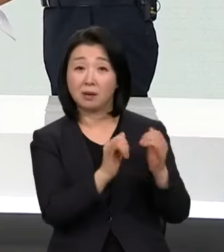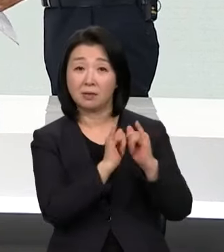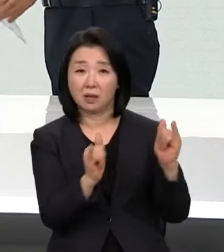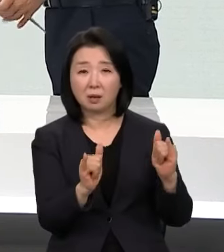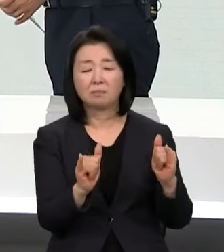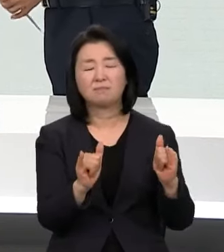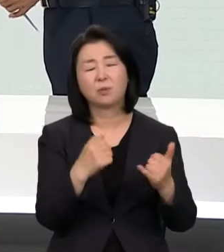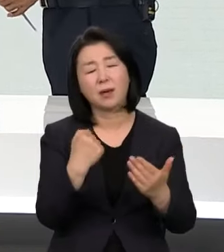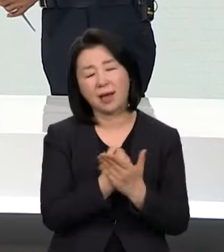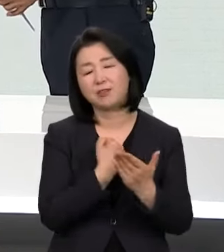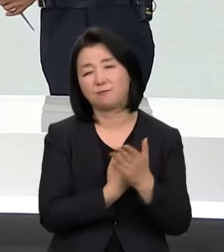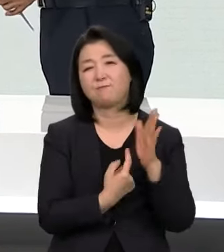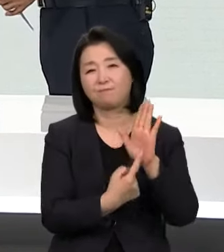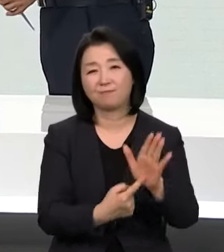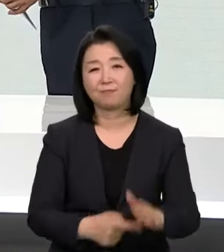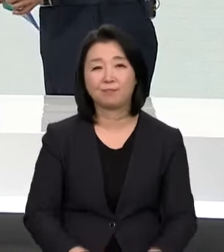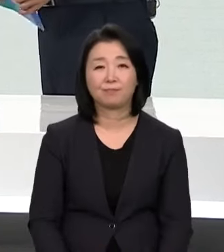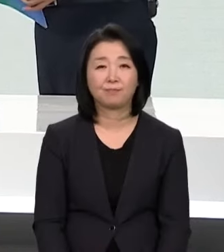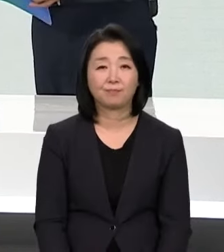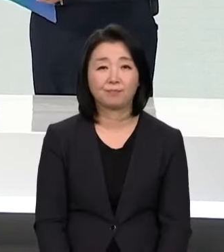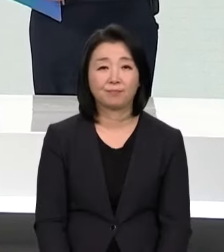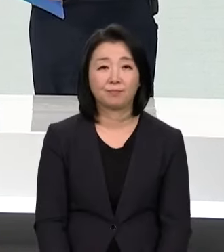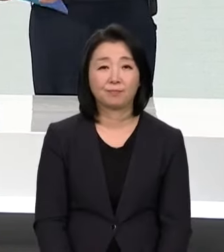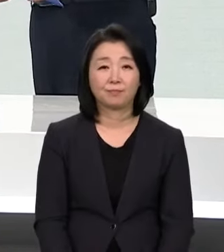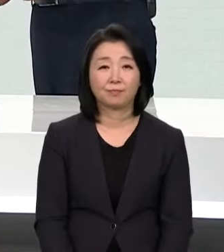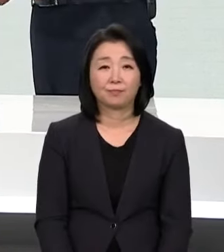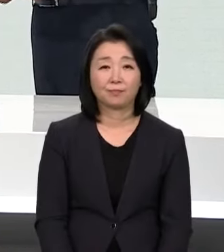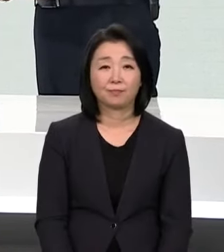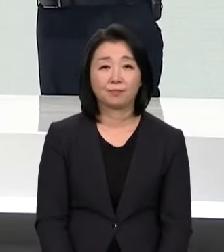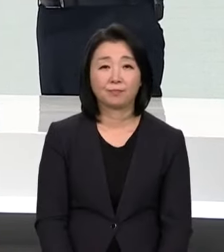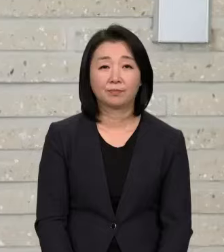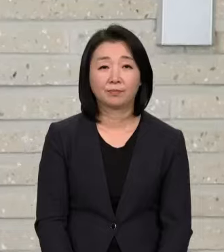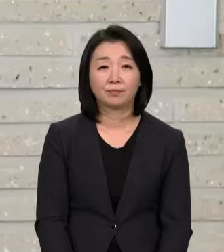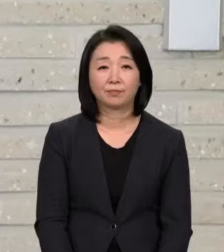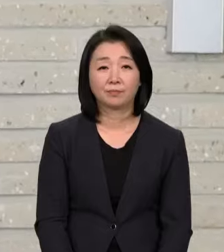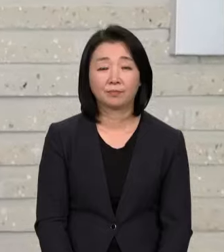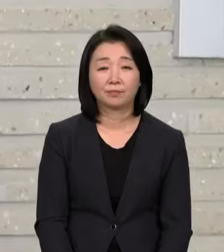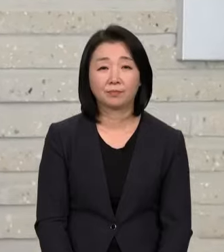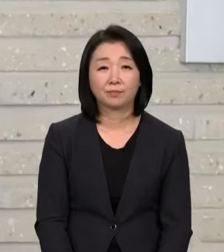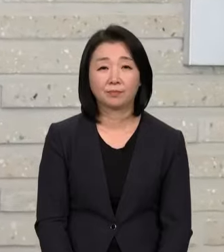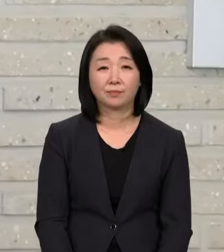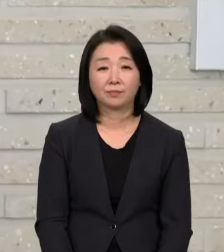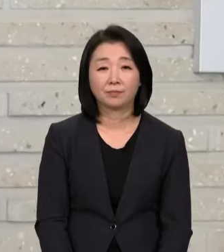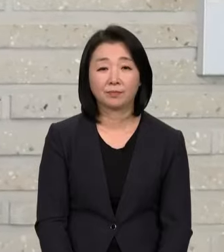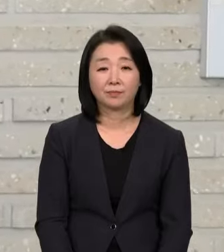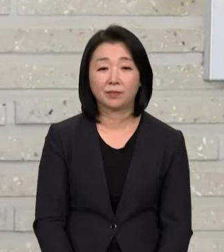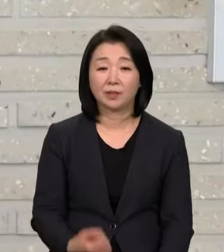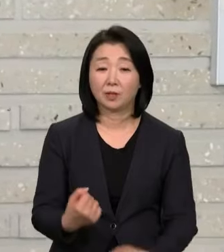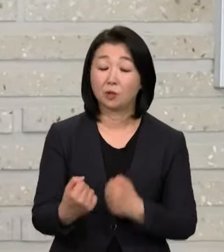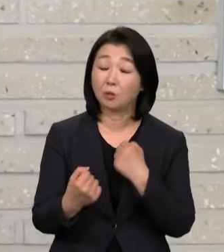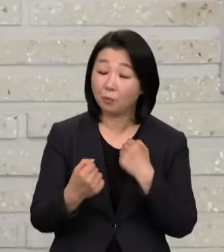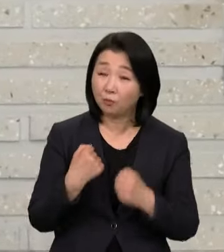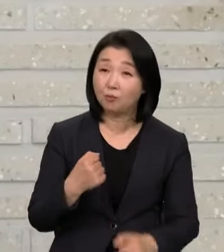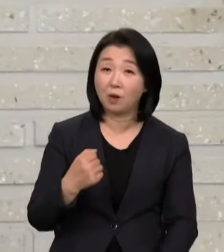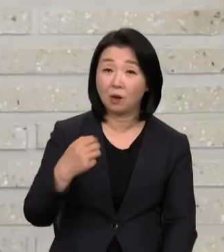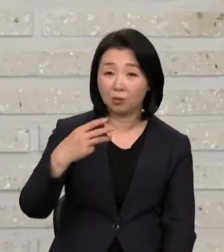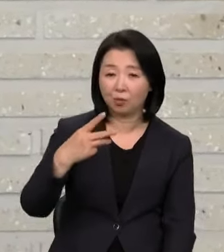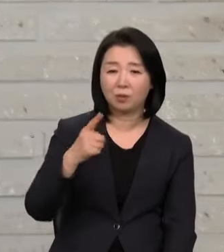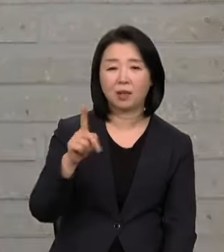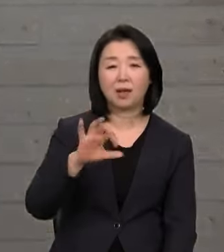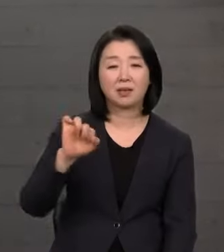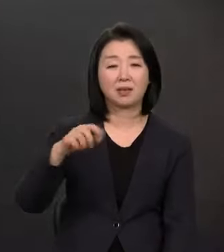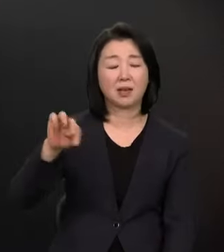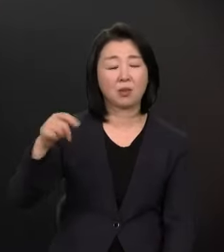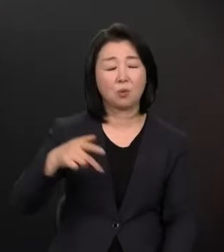적극적으로 아쉬움을 토로했습니다 한번 들어보겠습니다네 그럼에도 불구하고 타이레 두알 먹고